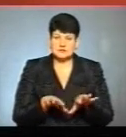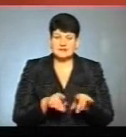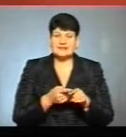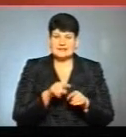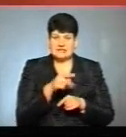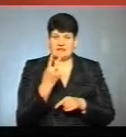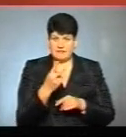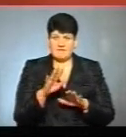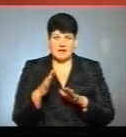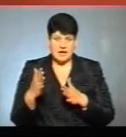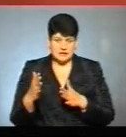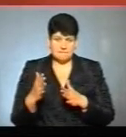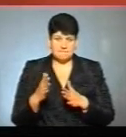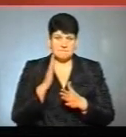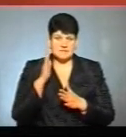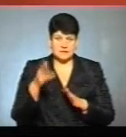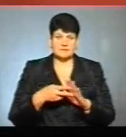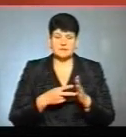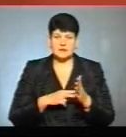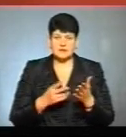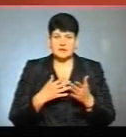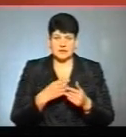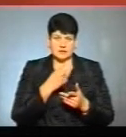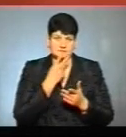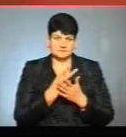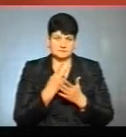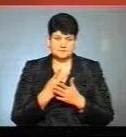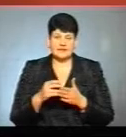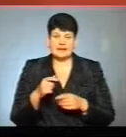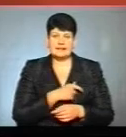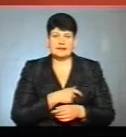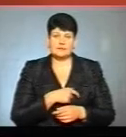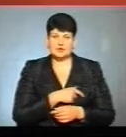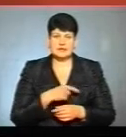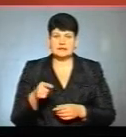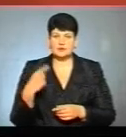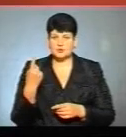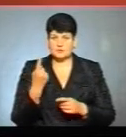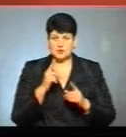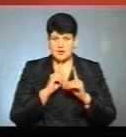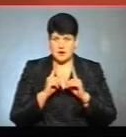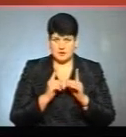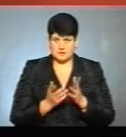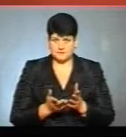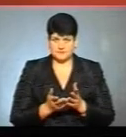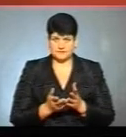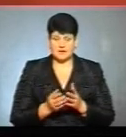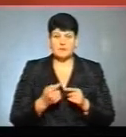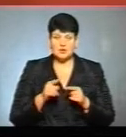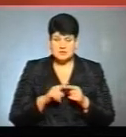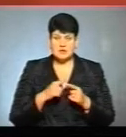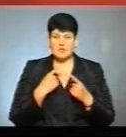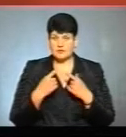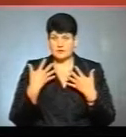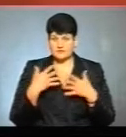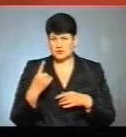два варіанти перспективних планів, які оприлюднили депутати Тернопільської обласної ради? Тому що, власне, про це говорилося